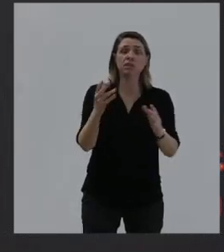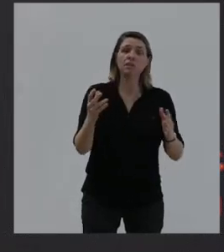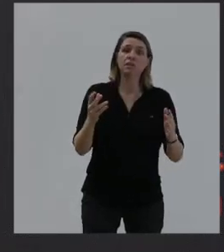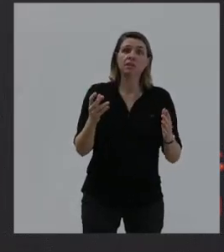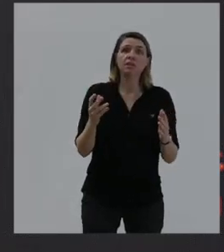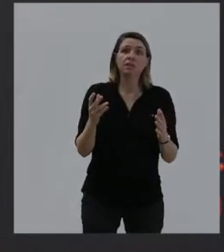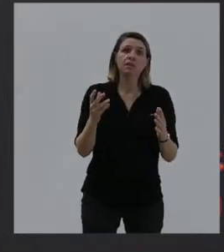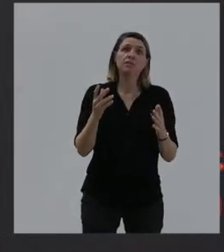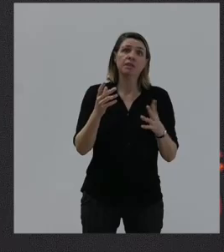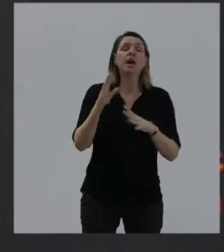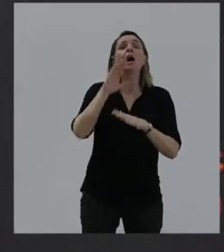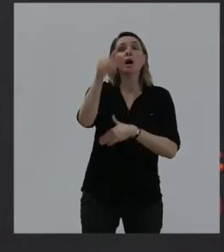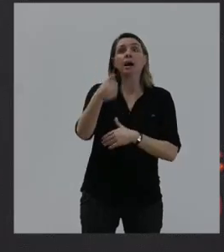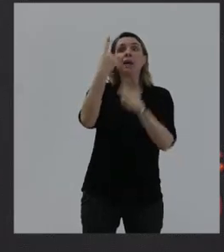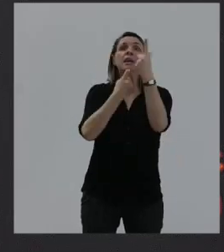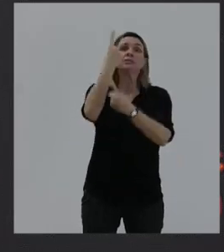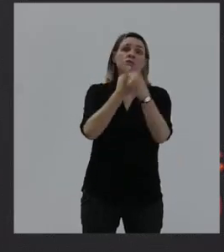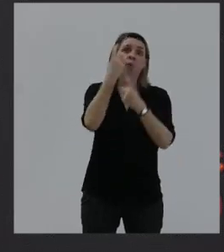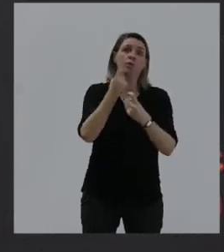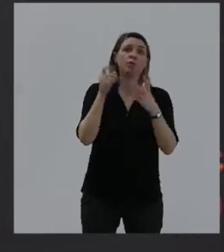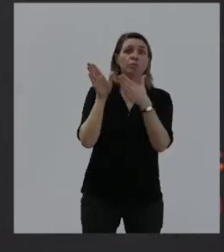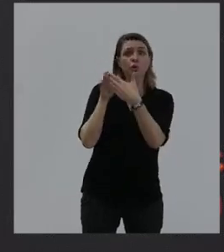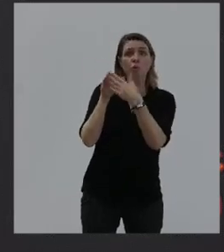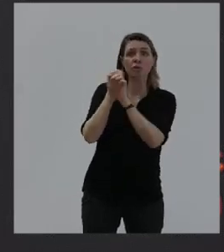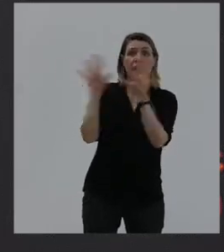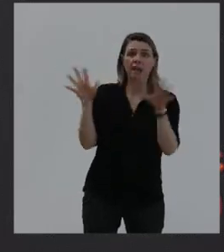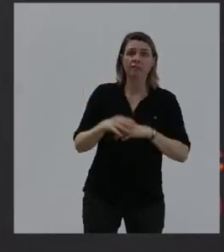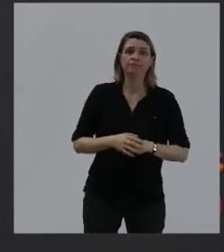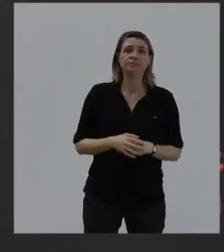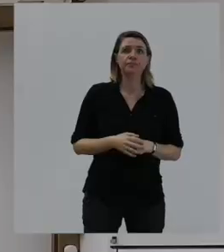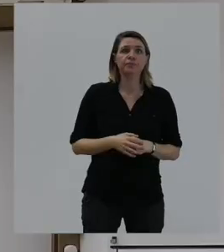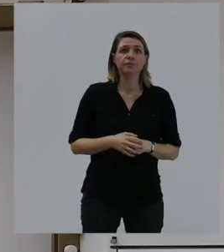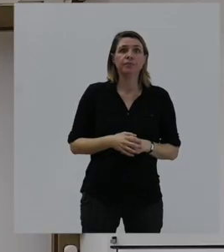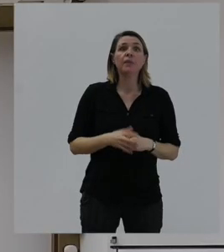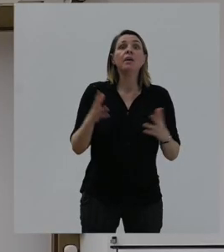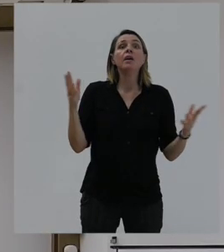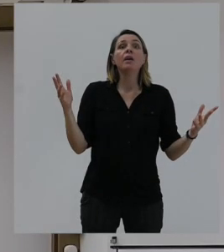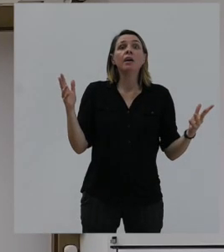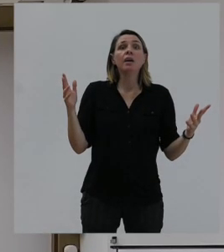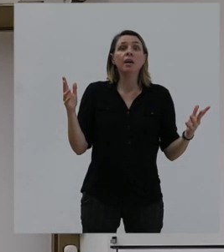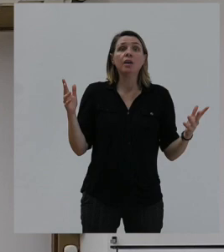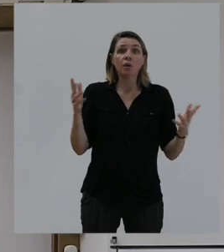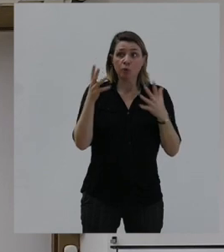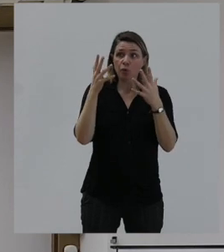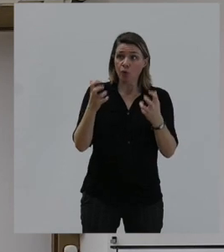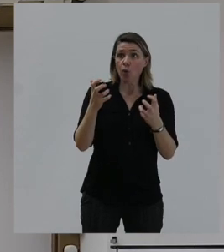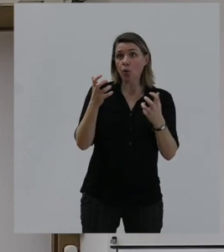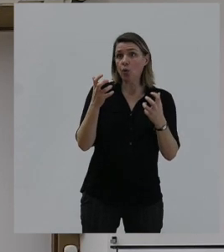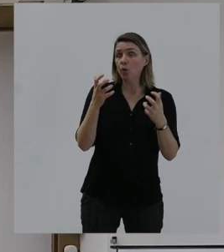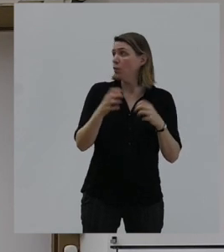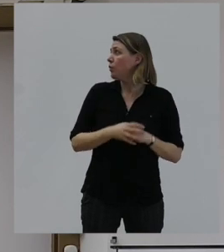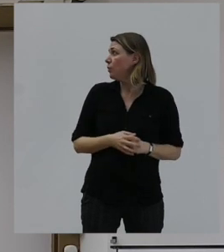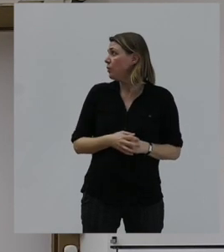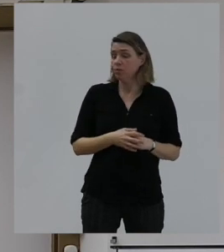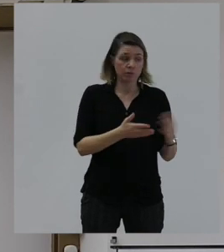la séquence des questions, peut-être vous pourrez demander des clarifications. Peut-être spontanément, est-ce que vous souhaitez